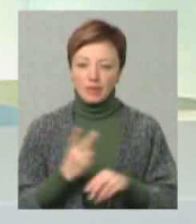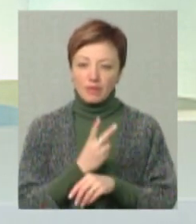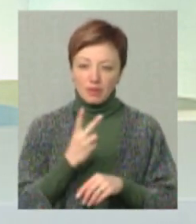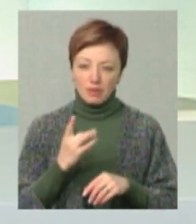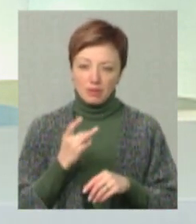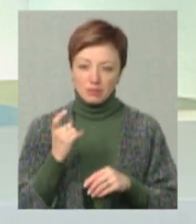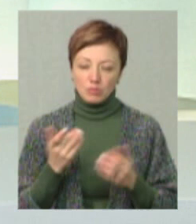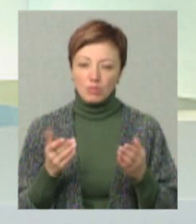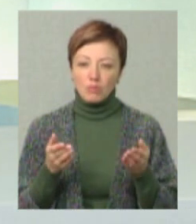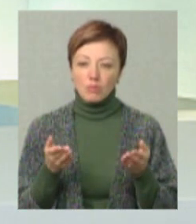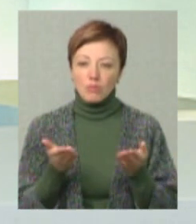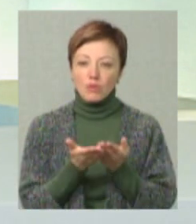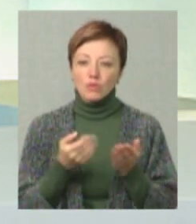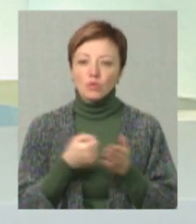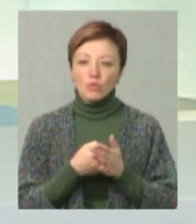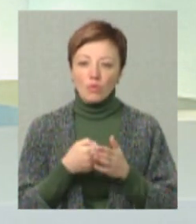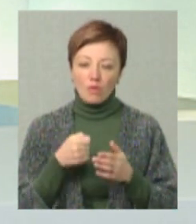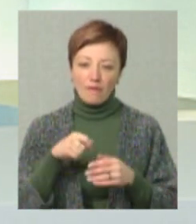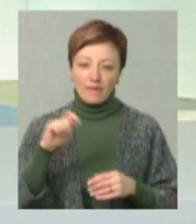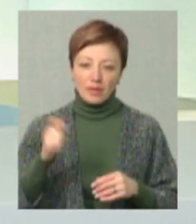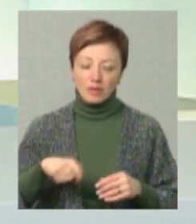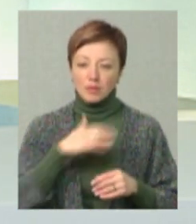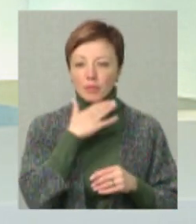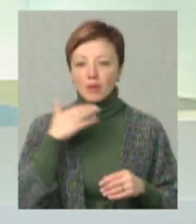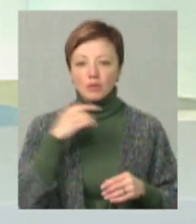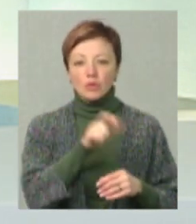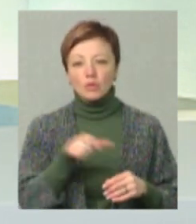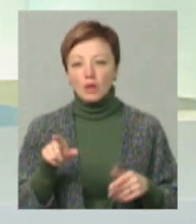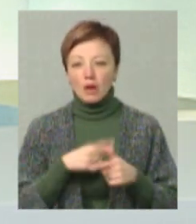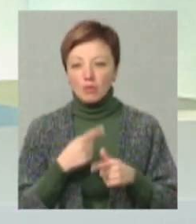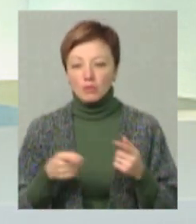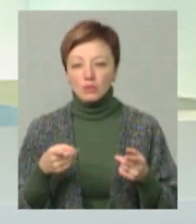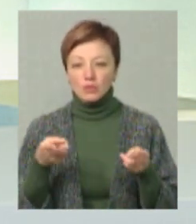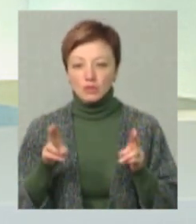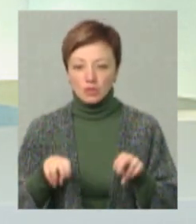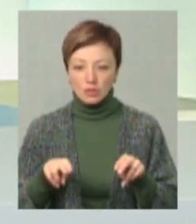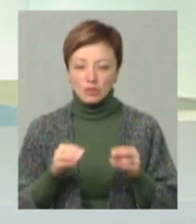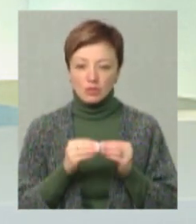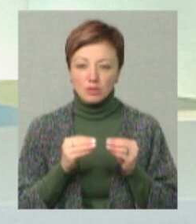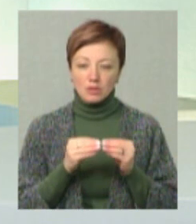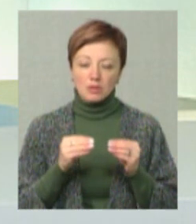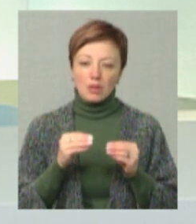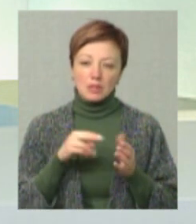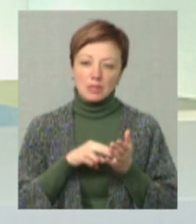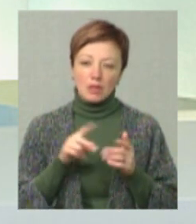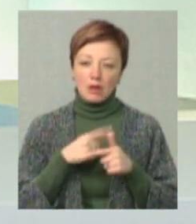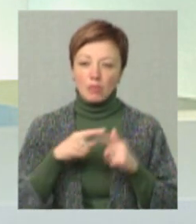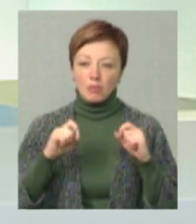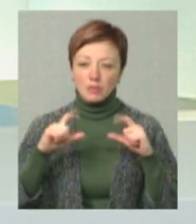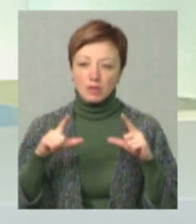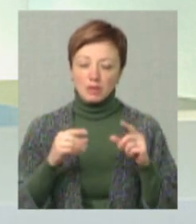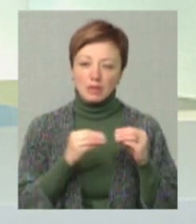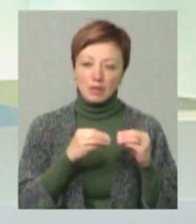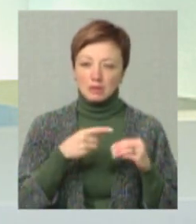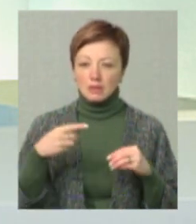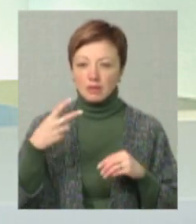ціну вдвічі порівняно з тією, яка була до війни. Велика кількість людей або залишило ту ж саму ціну, або підняли там